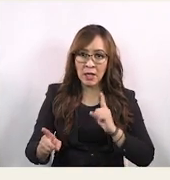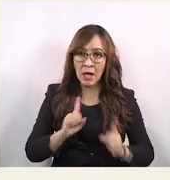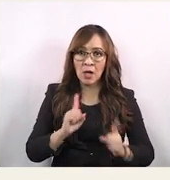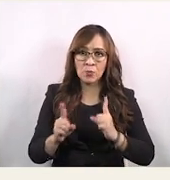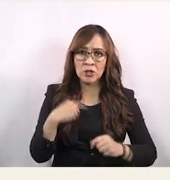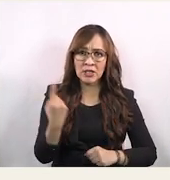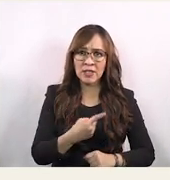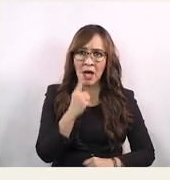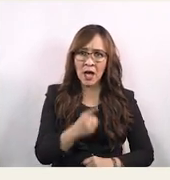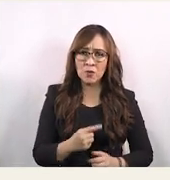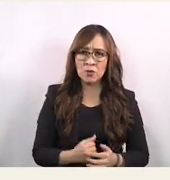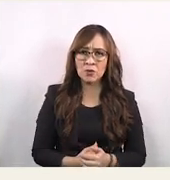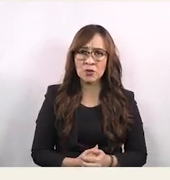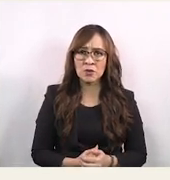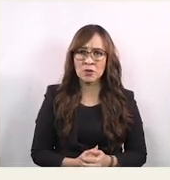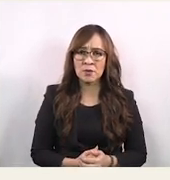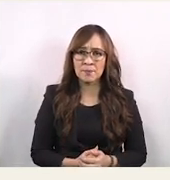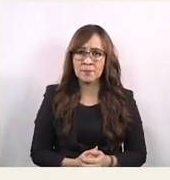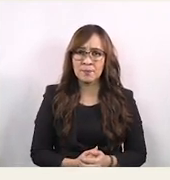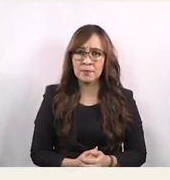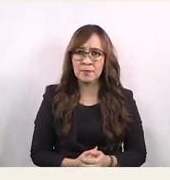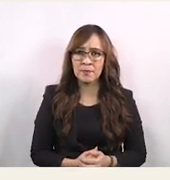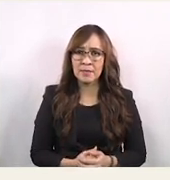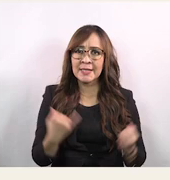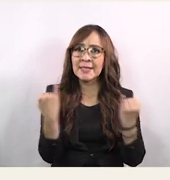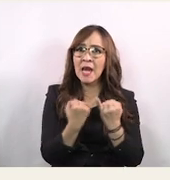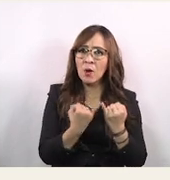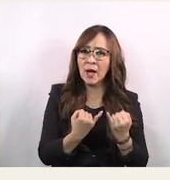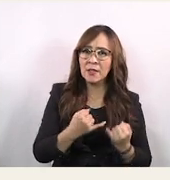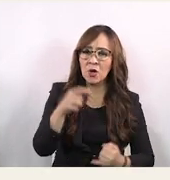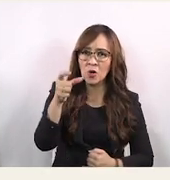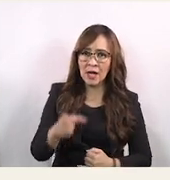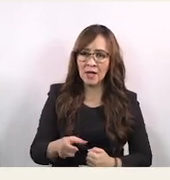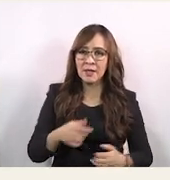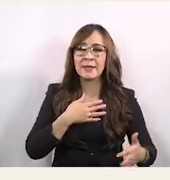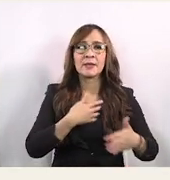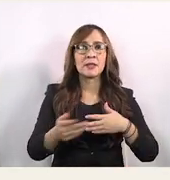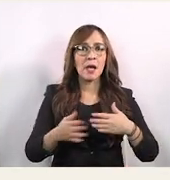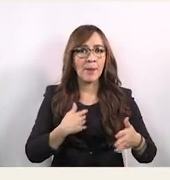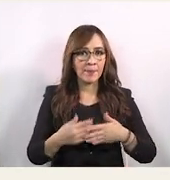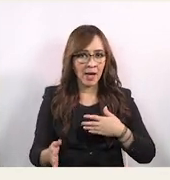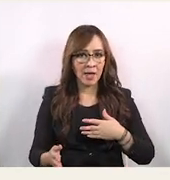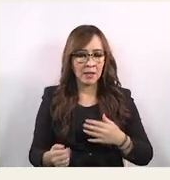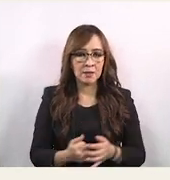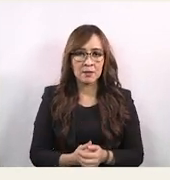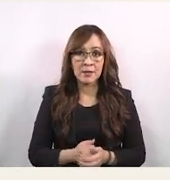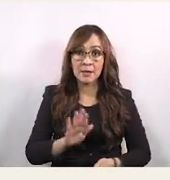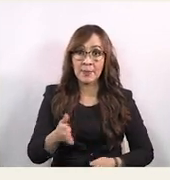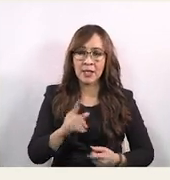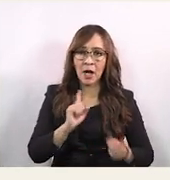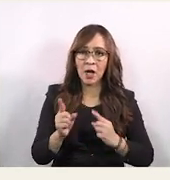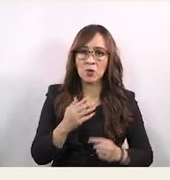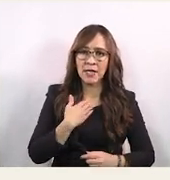dimusuhi karena we Carry yang kingdom value set ok Hai kalau saya dimusuhi karena sekasar sales